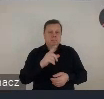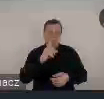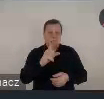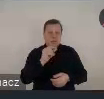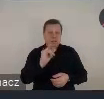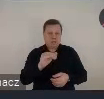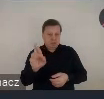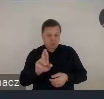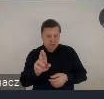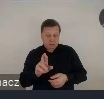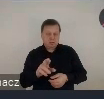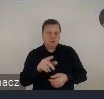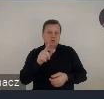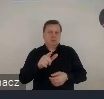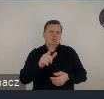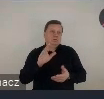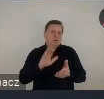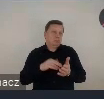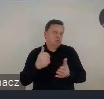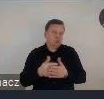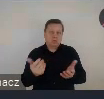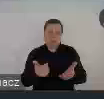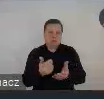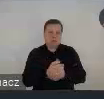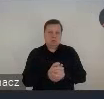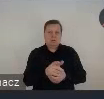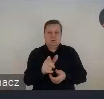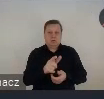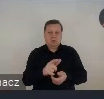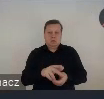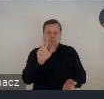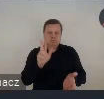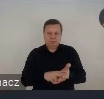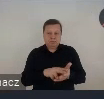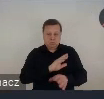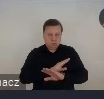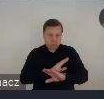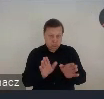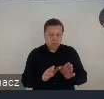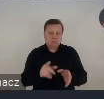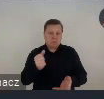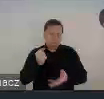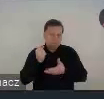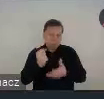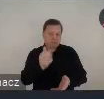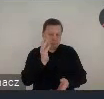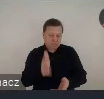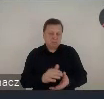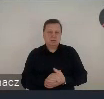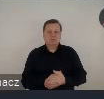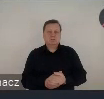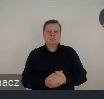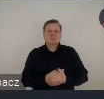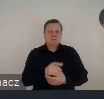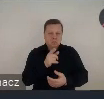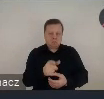jeśli tak szczęśliwie się złoży, że uzyskają dofinansowanie. To zostało